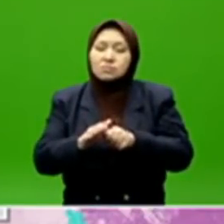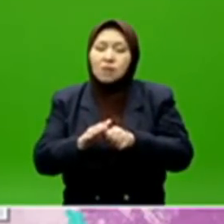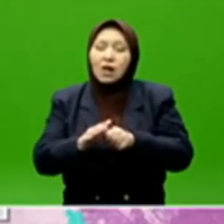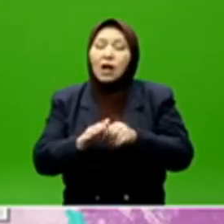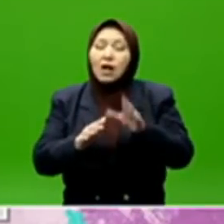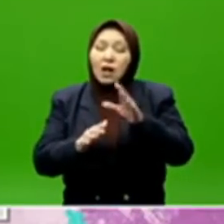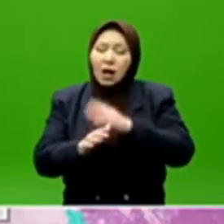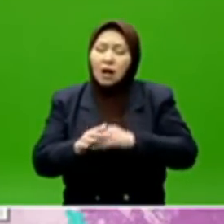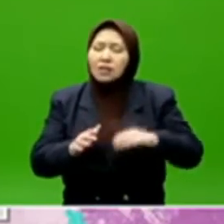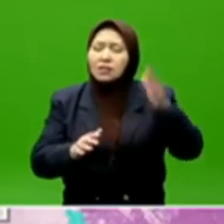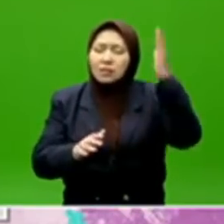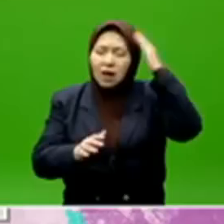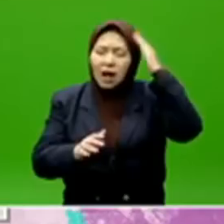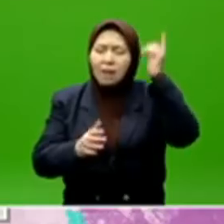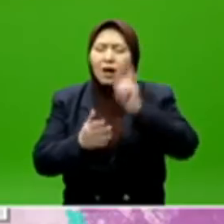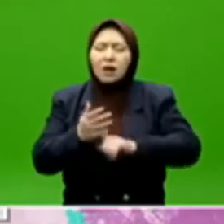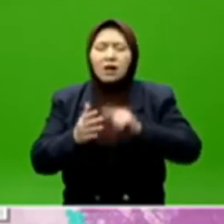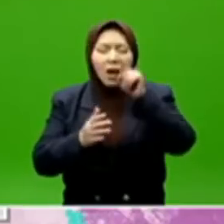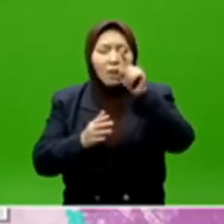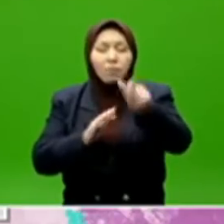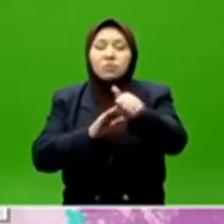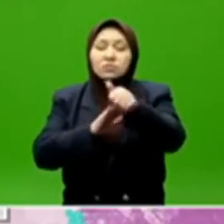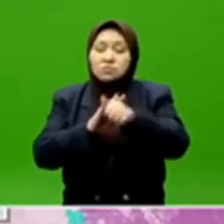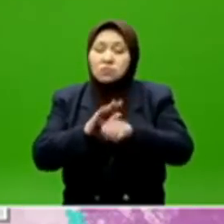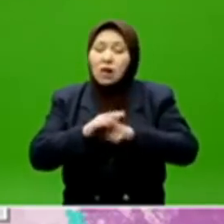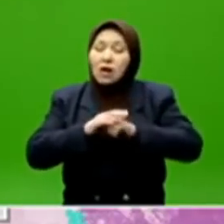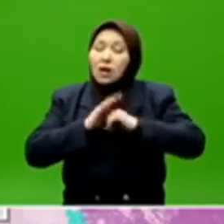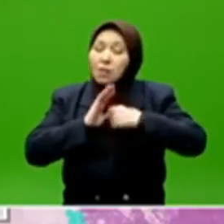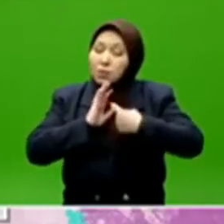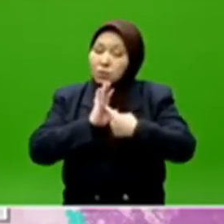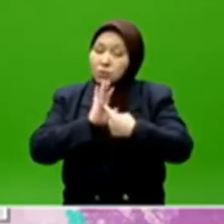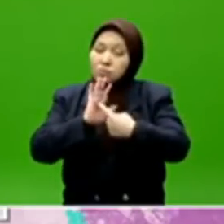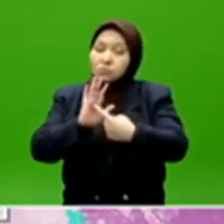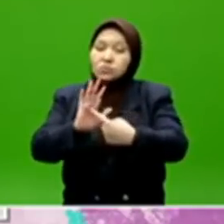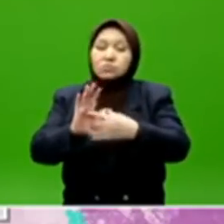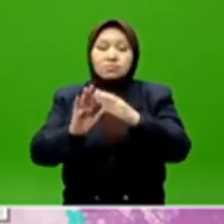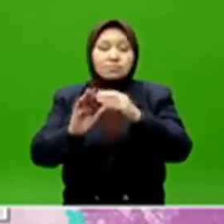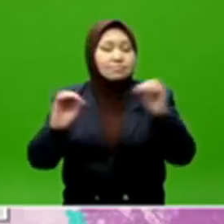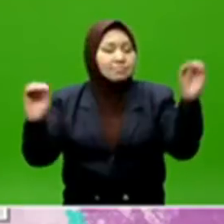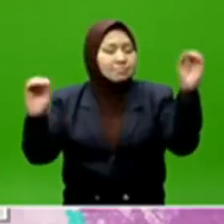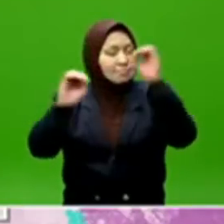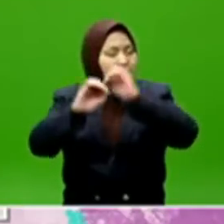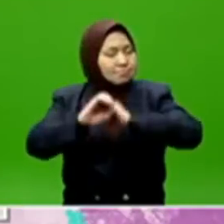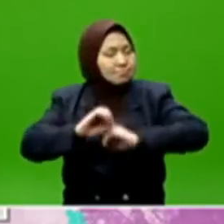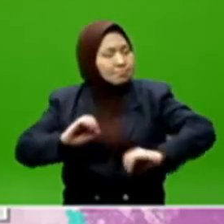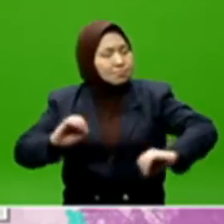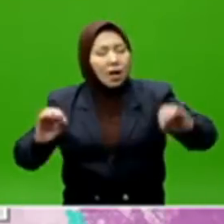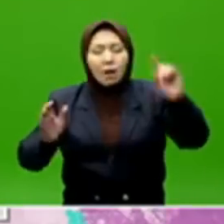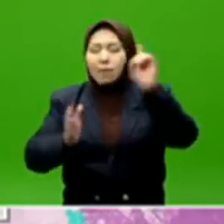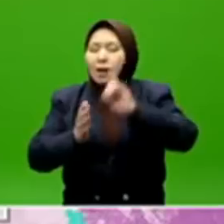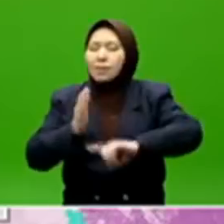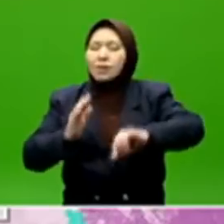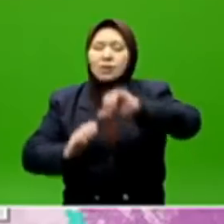وما يخفى على الله من شيء